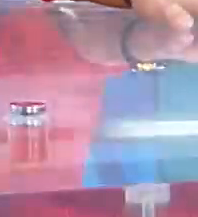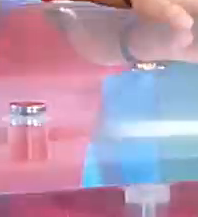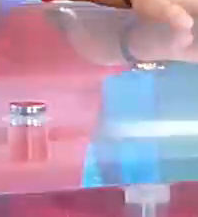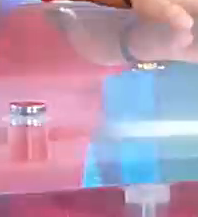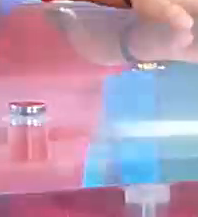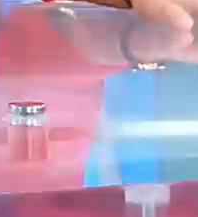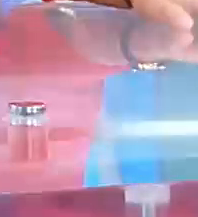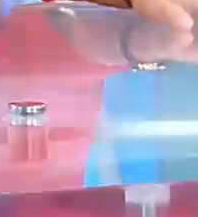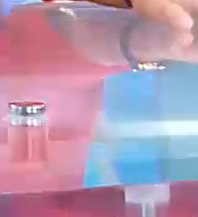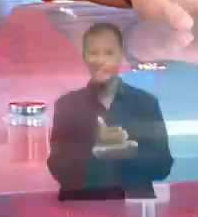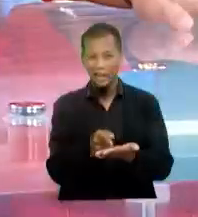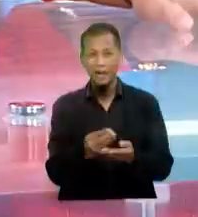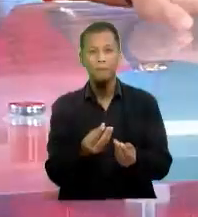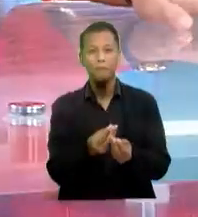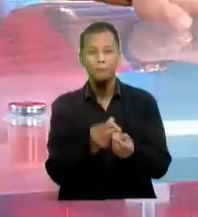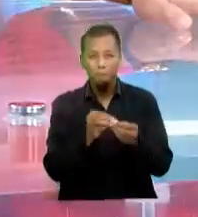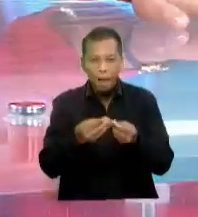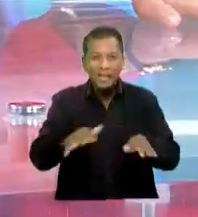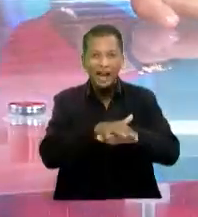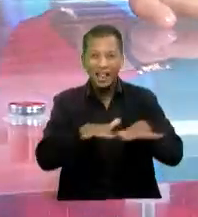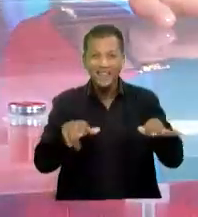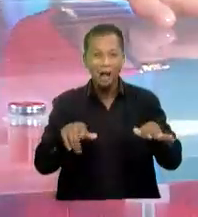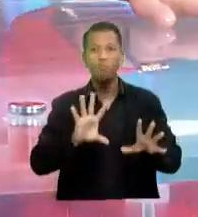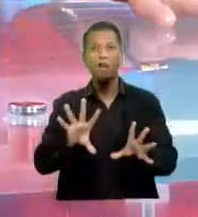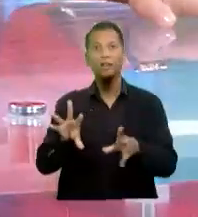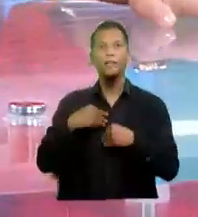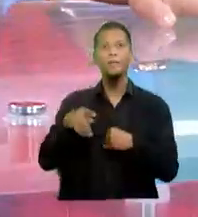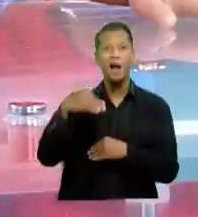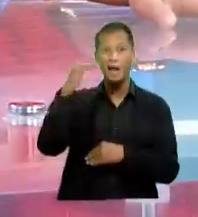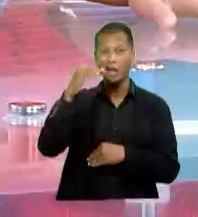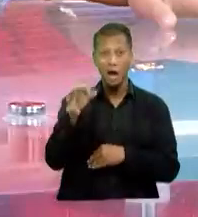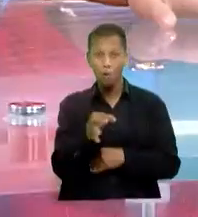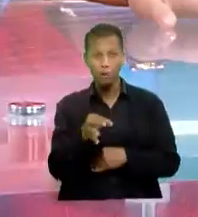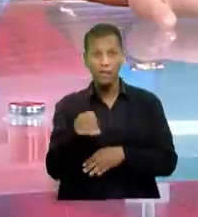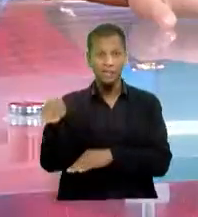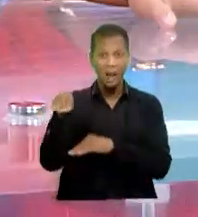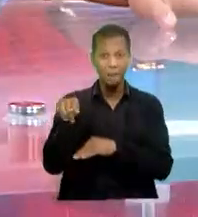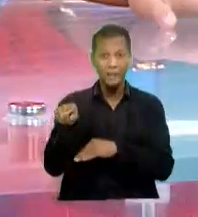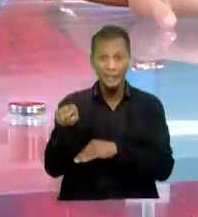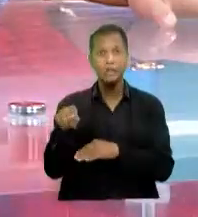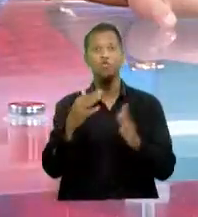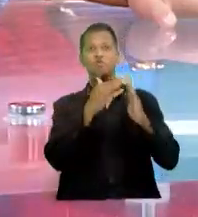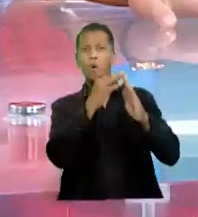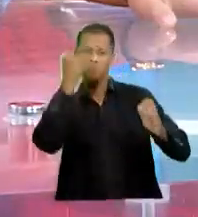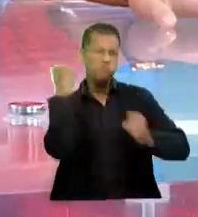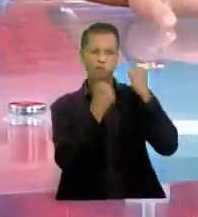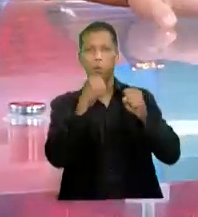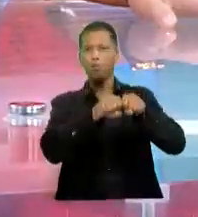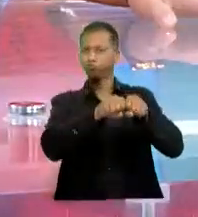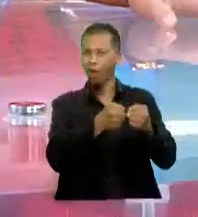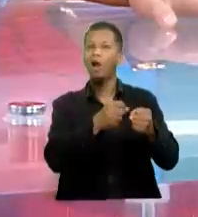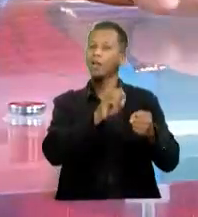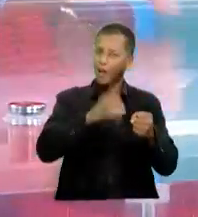Pemirsa tidak terima harta warisan dibagi rata. Seorang kakak di kota Jambi nekat merusak rumah sekaligus kantor tempat usaha adiknya dan